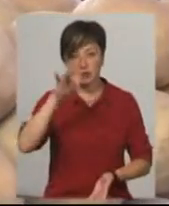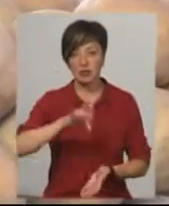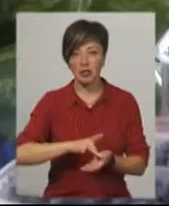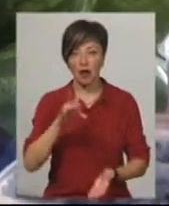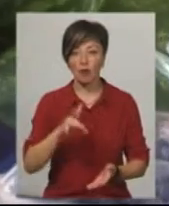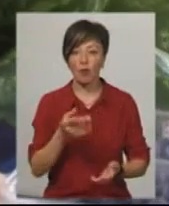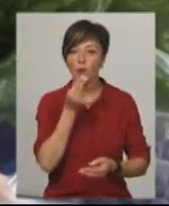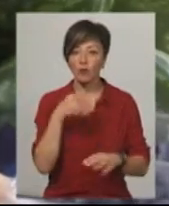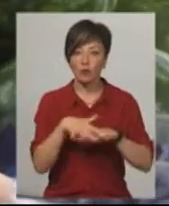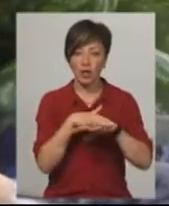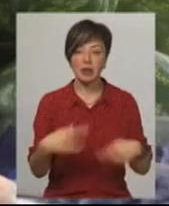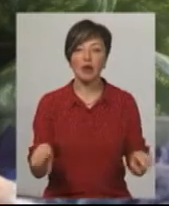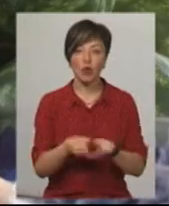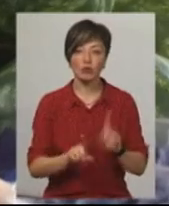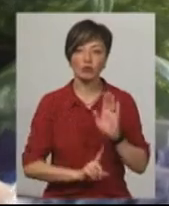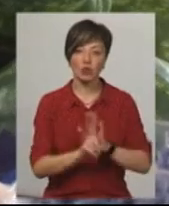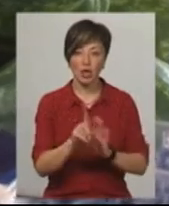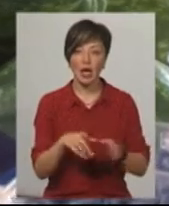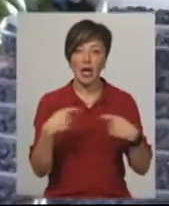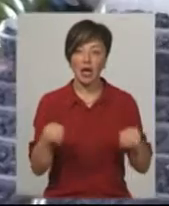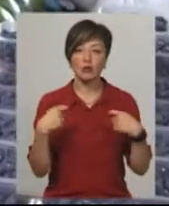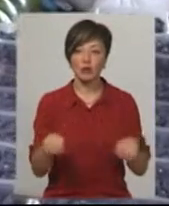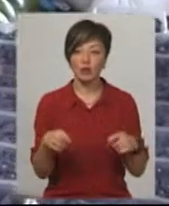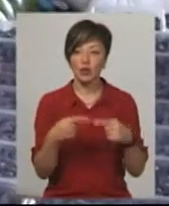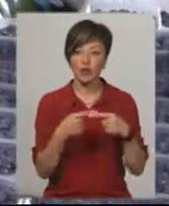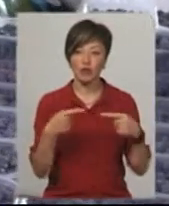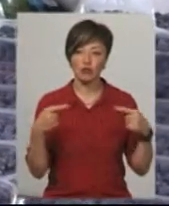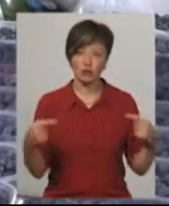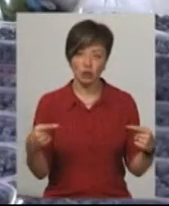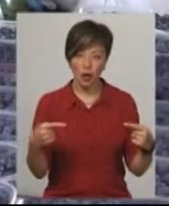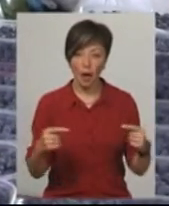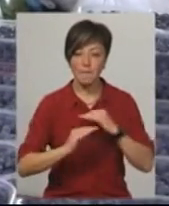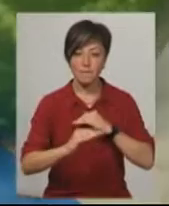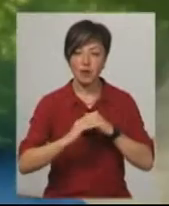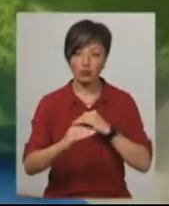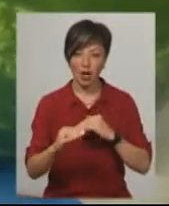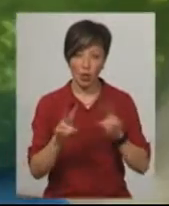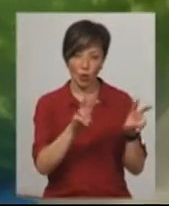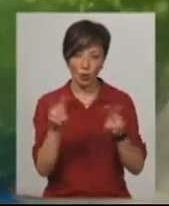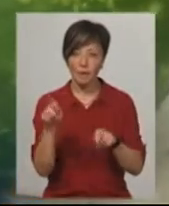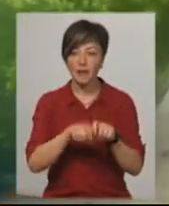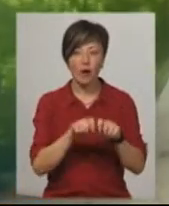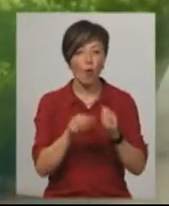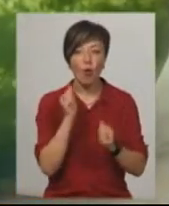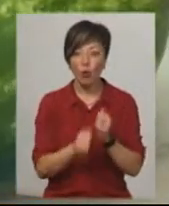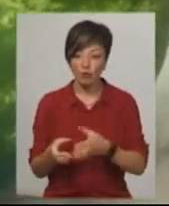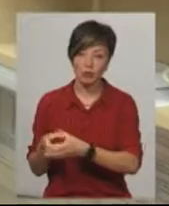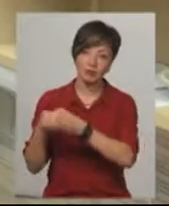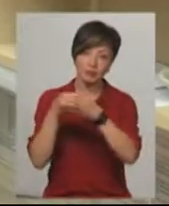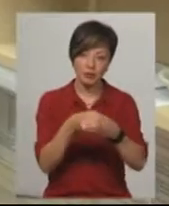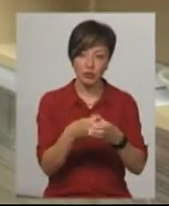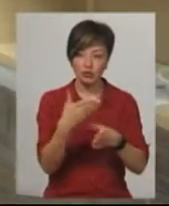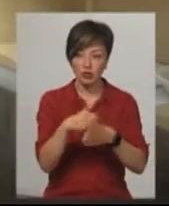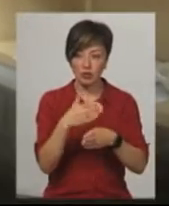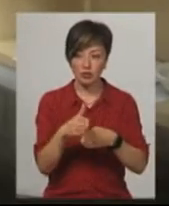центральному продовольчому ринку також почали реалізовувати баштані культури. Їх перевіряють з кожної нової партії. З кожної частинки